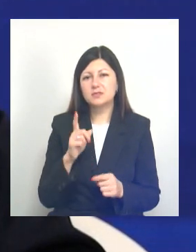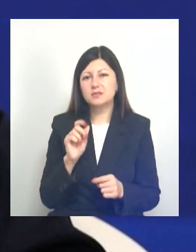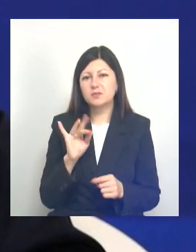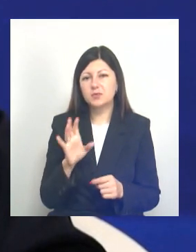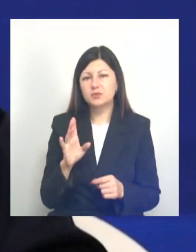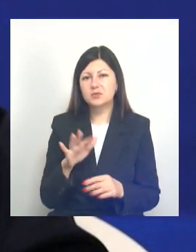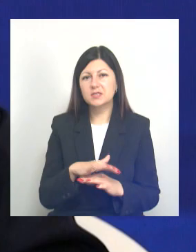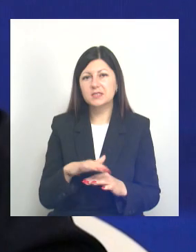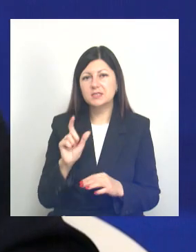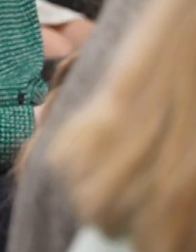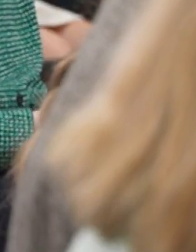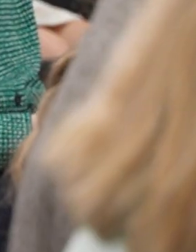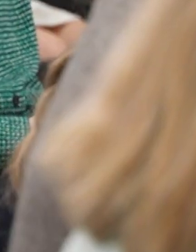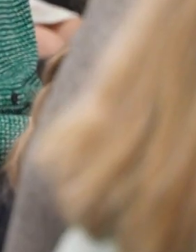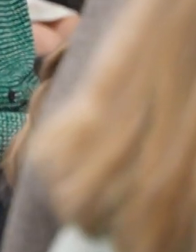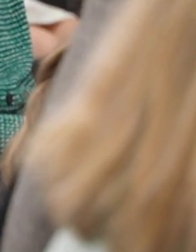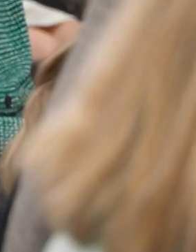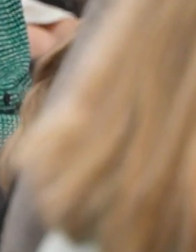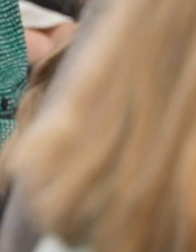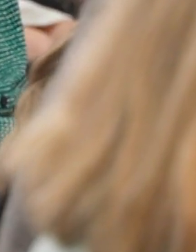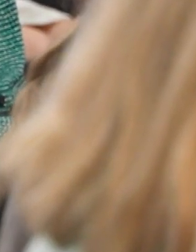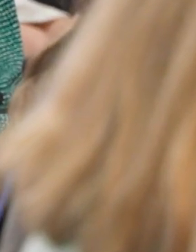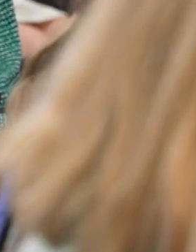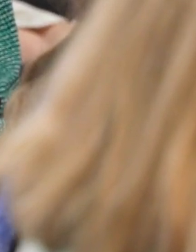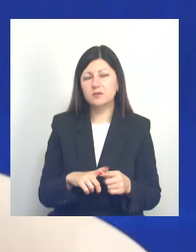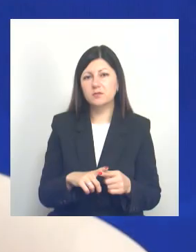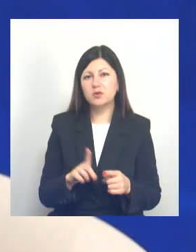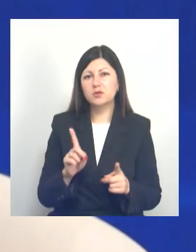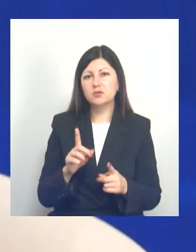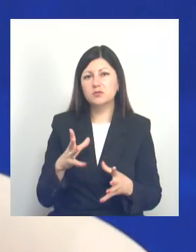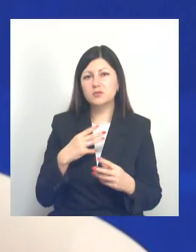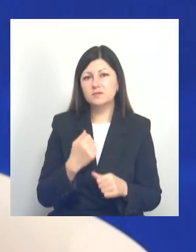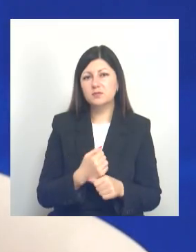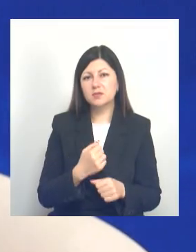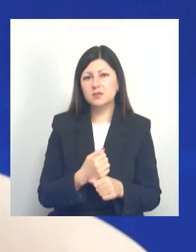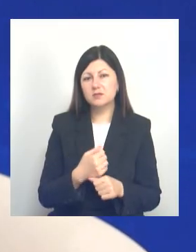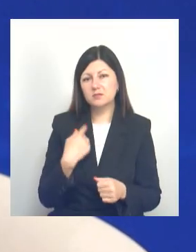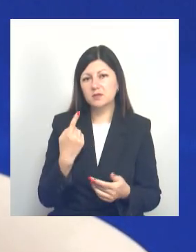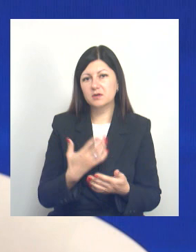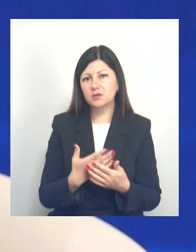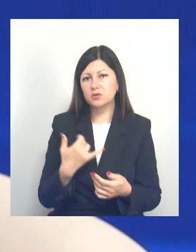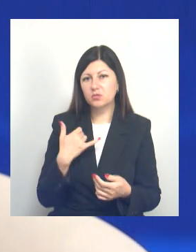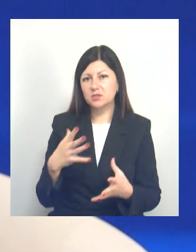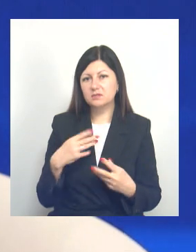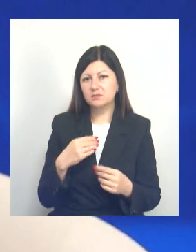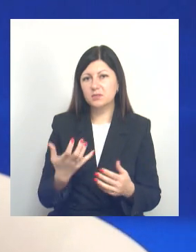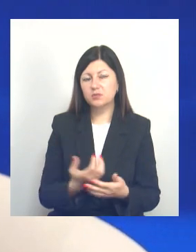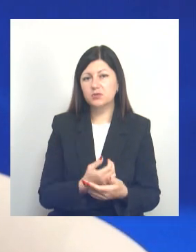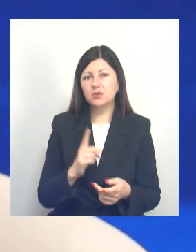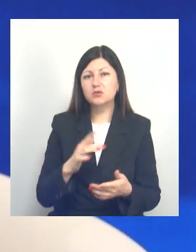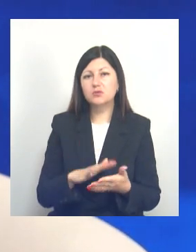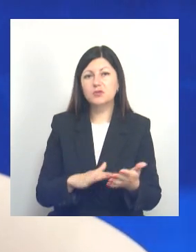на информацию, которую вы предоставляете, огромный. Поэтому то, что мы с вами делаем, мне кажется, у нас получается. Что будет